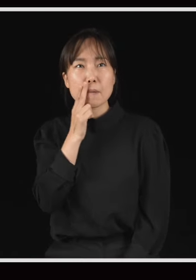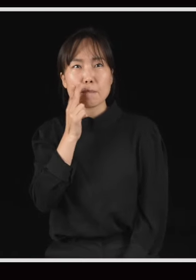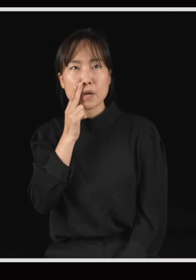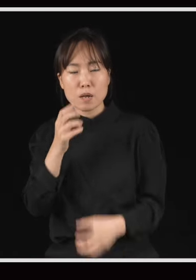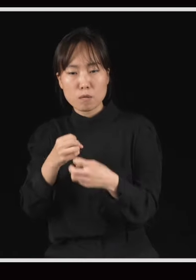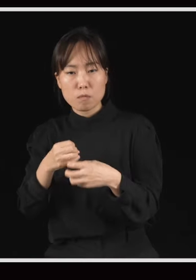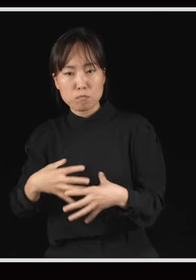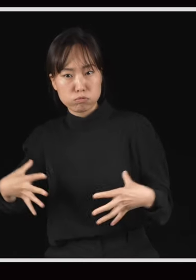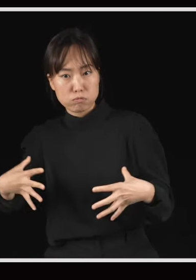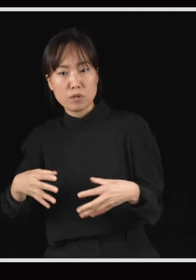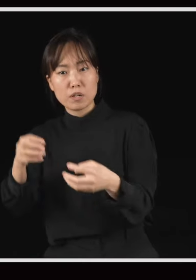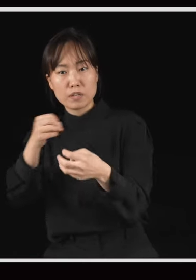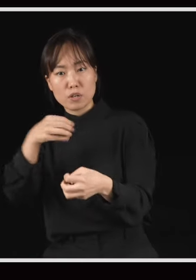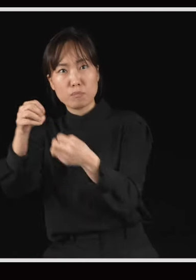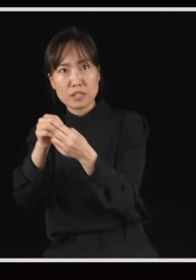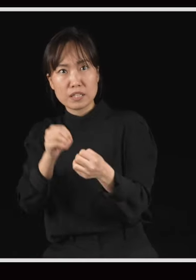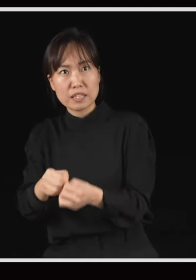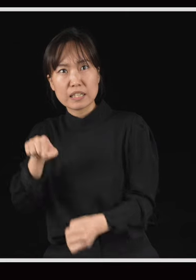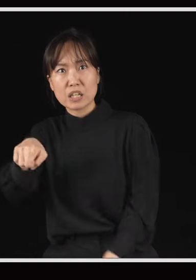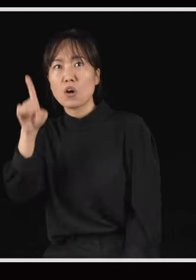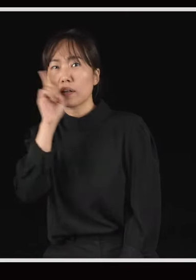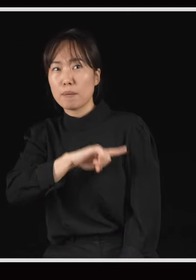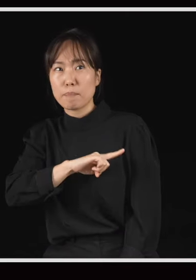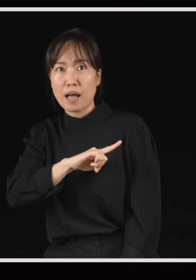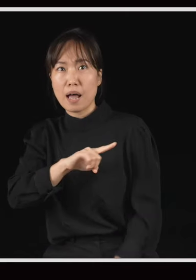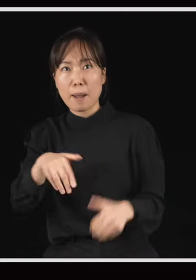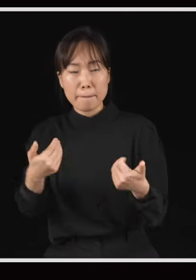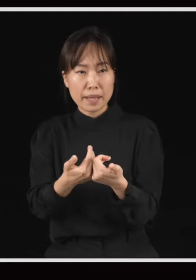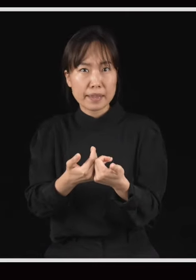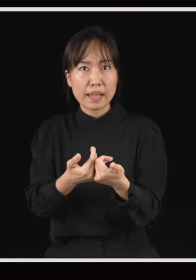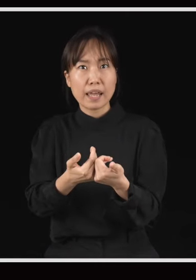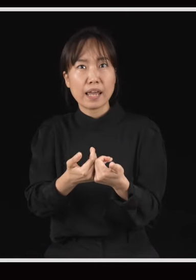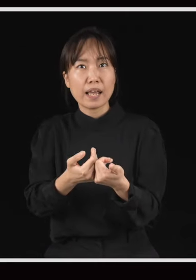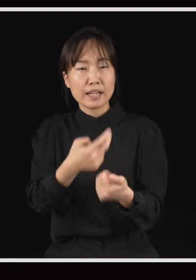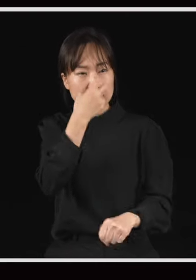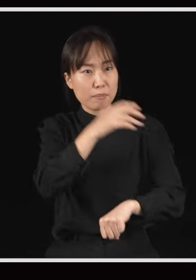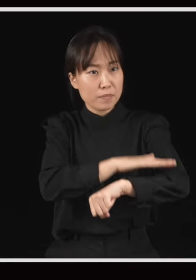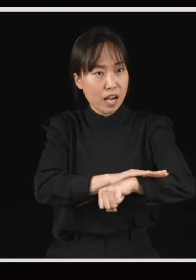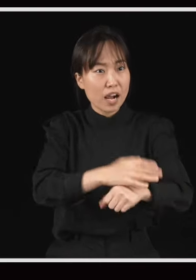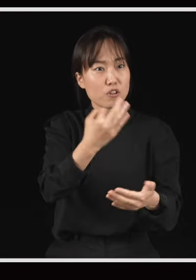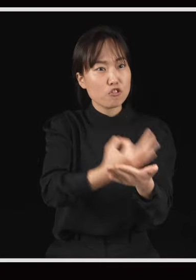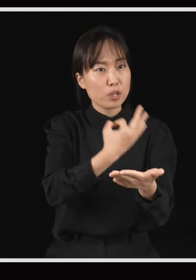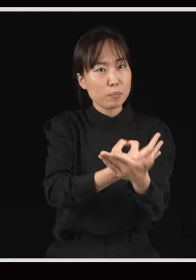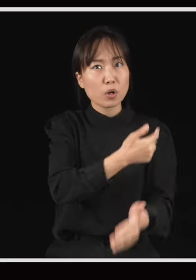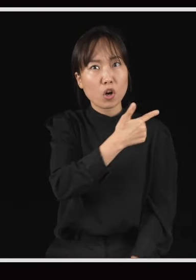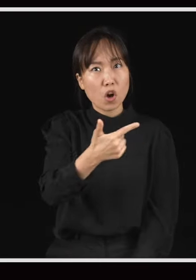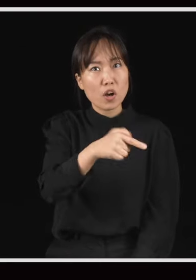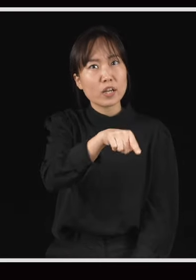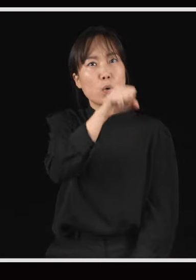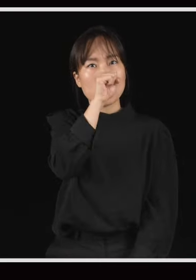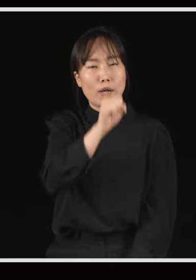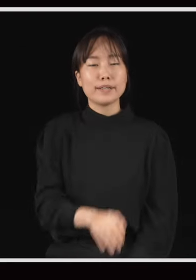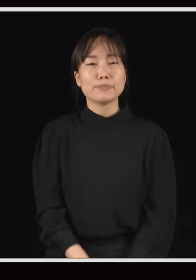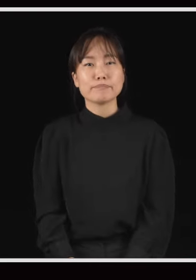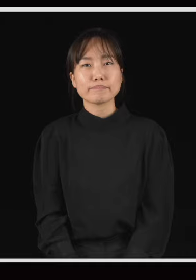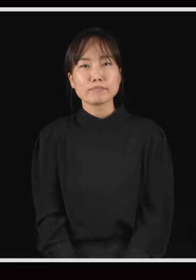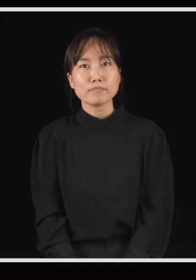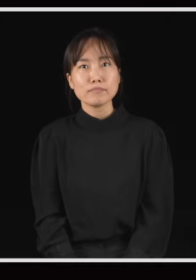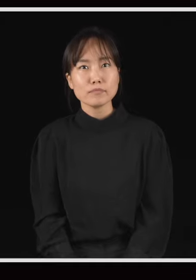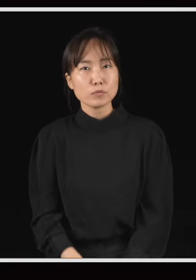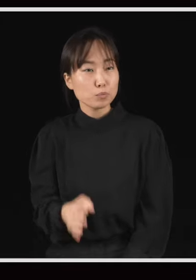만성염증은 나쁘고요. 또 충분한 수면과 가계 수입. 예.